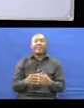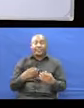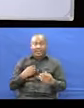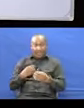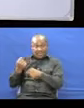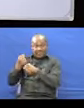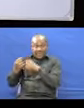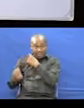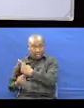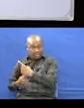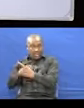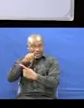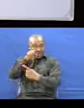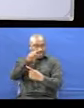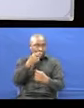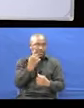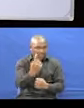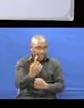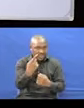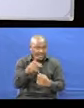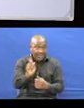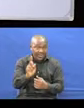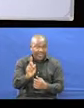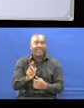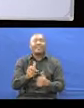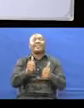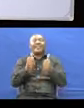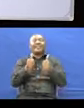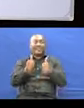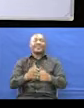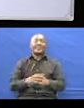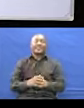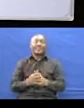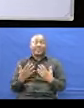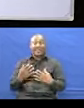mtafanya mfano mmoja. Sawa sawa eh? Vizuri kabisa. Hebu tuangalie hapa.